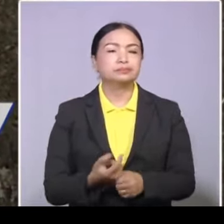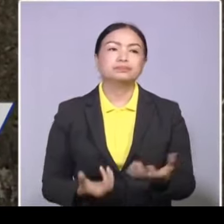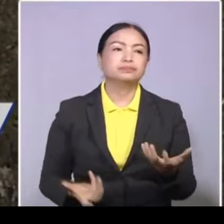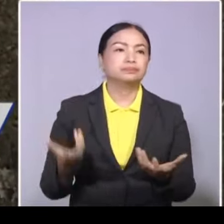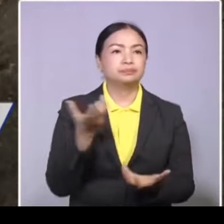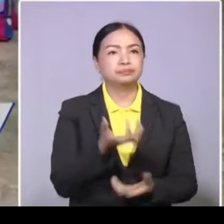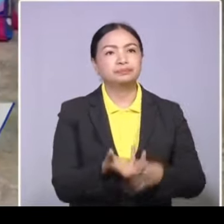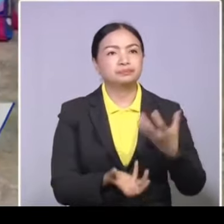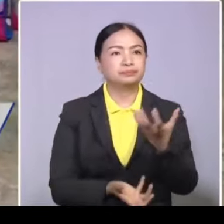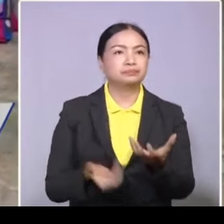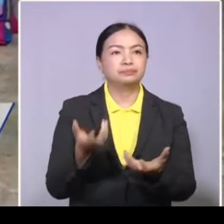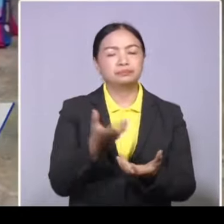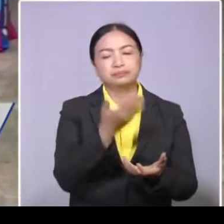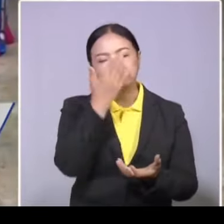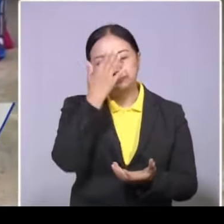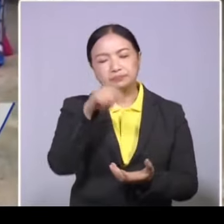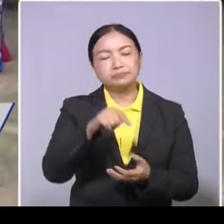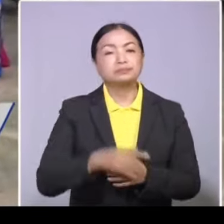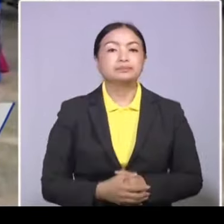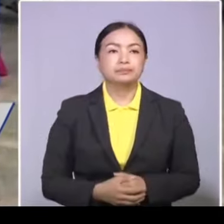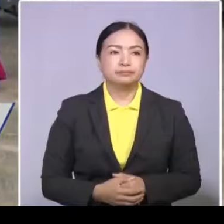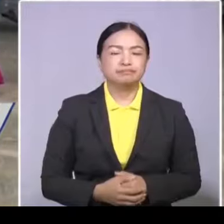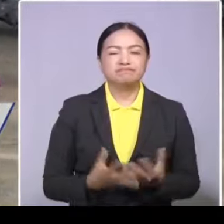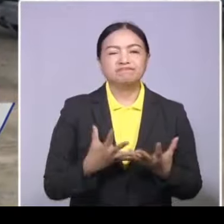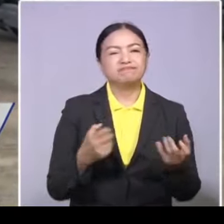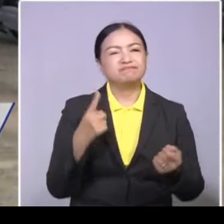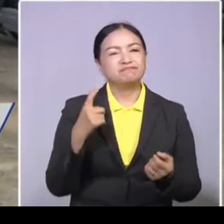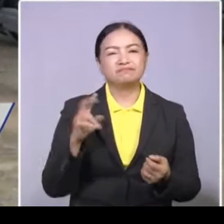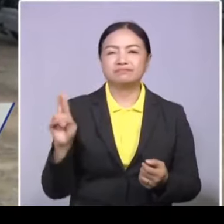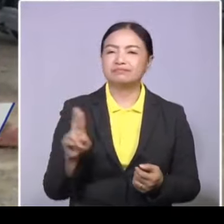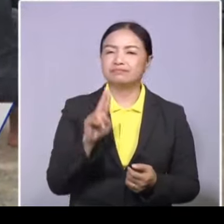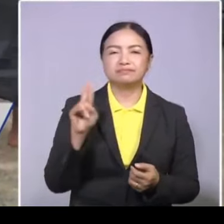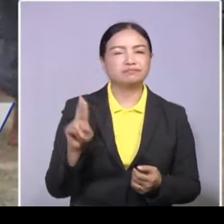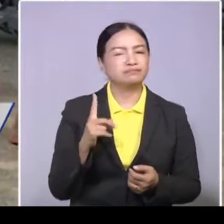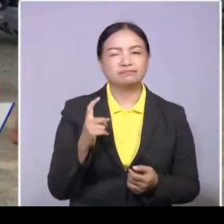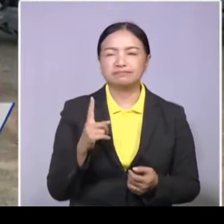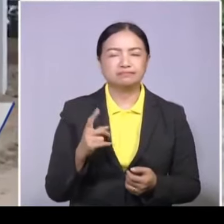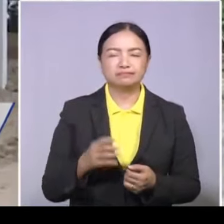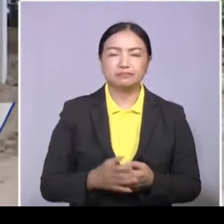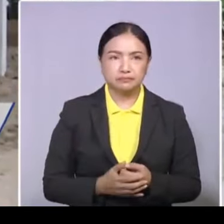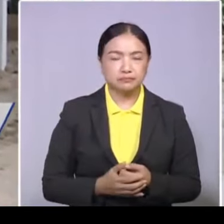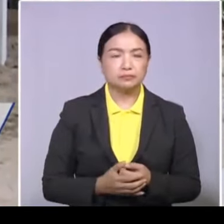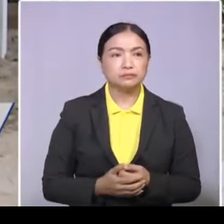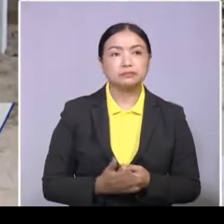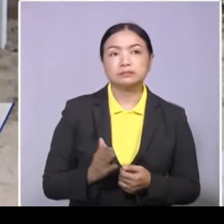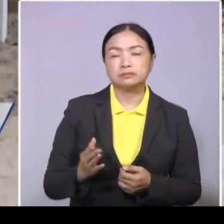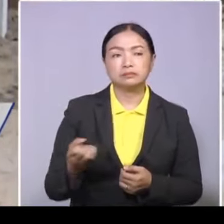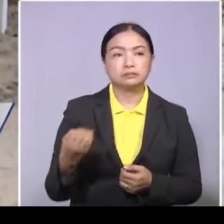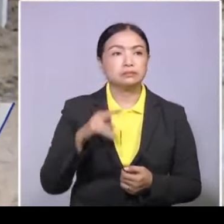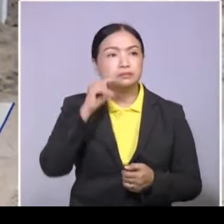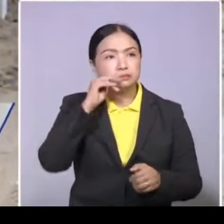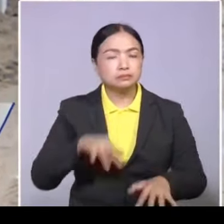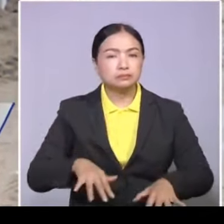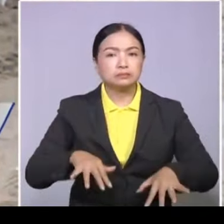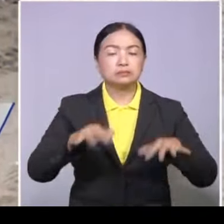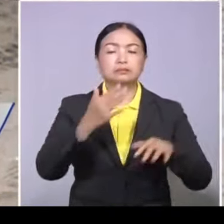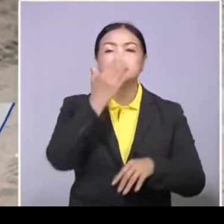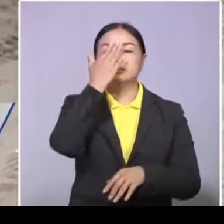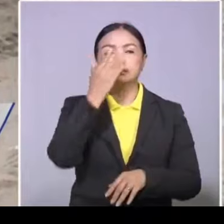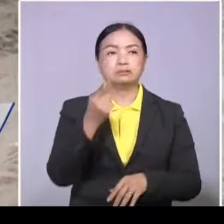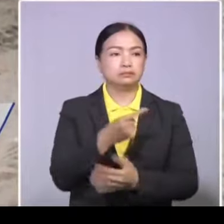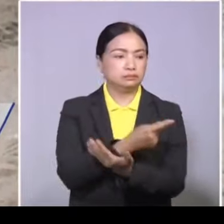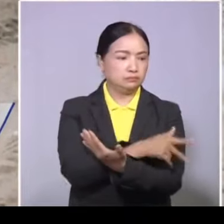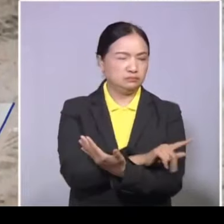รวมๆกันเอาไว้อยู่ด้านหน้าเพราะว่าส่วนใหญ่พังเสียหายใช้งานไม่ได้แล้วชาวบ้านบอกนะคะว่าน้ำท่วมฉับพลันและน้ำป่าหลากที่